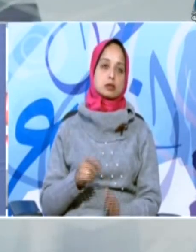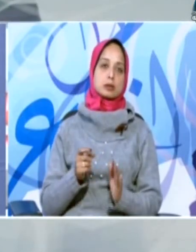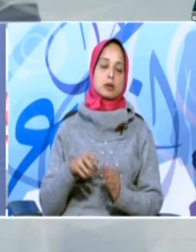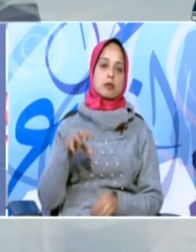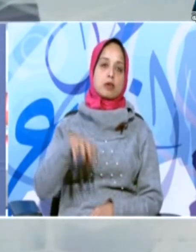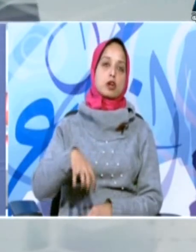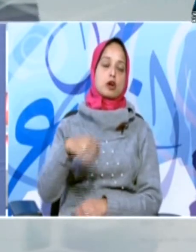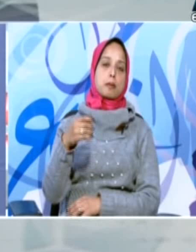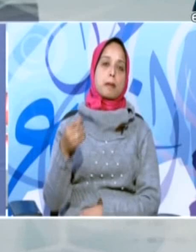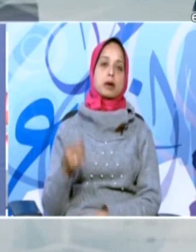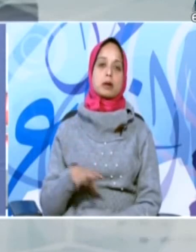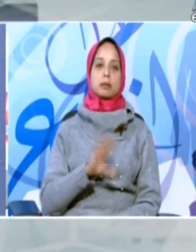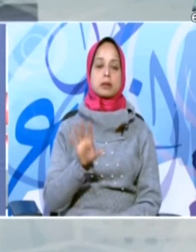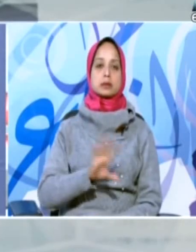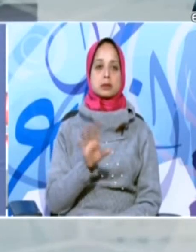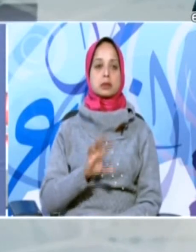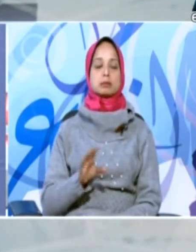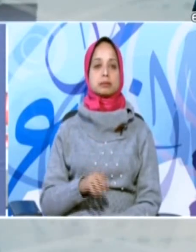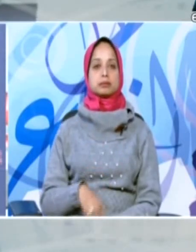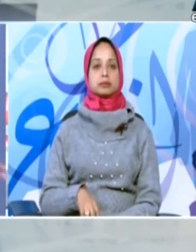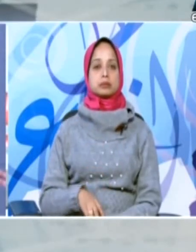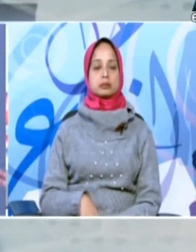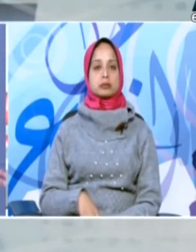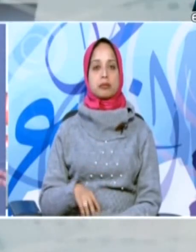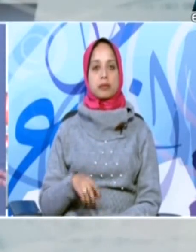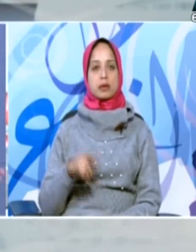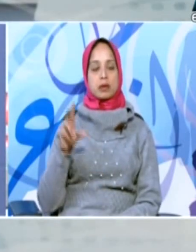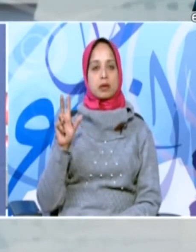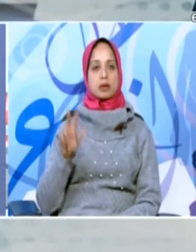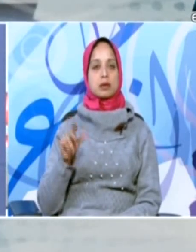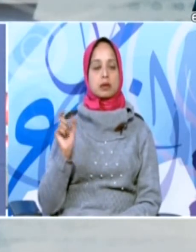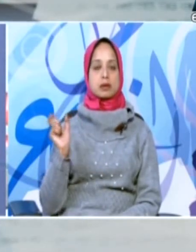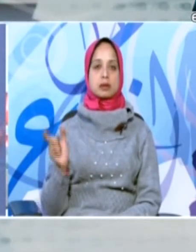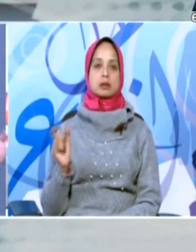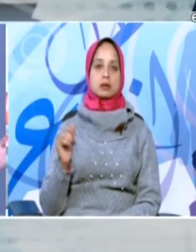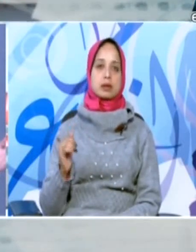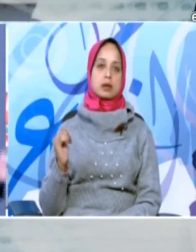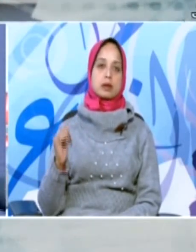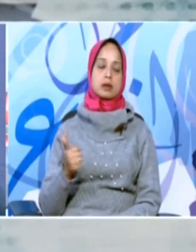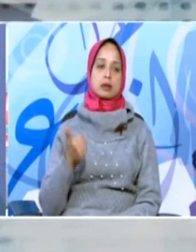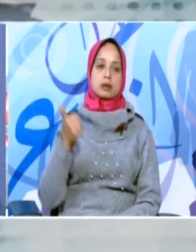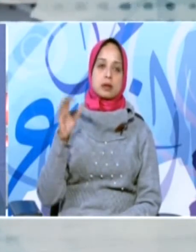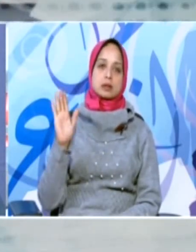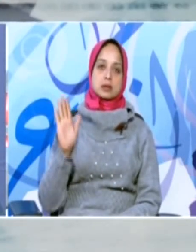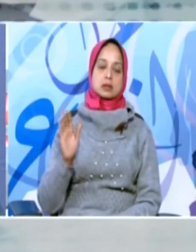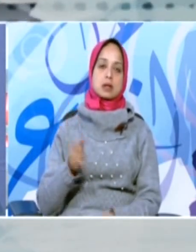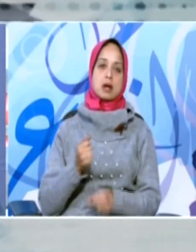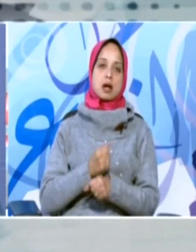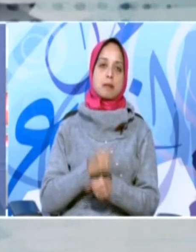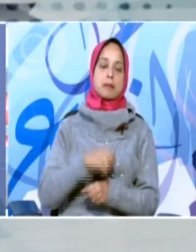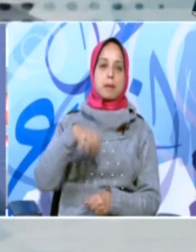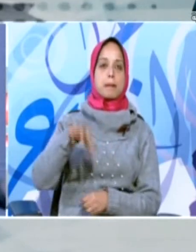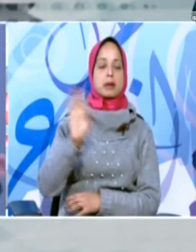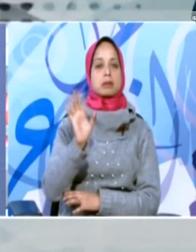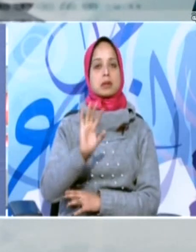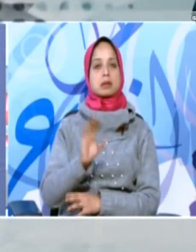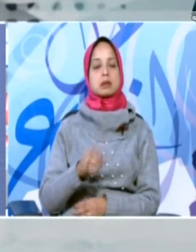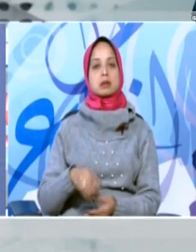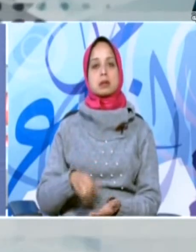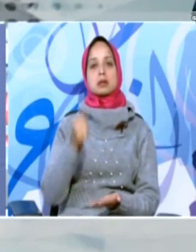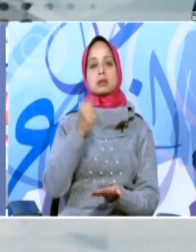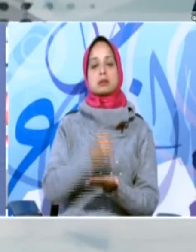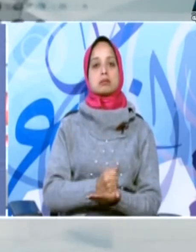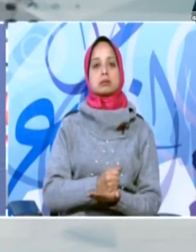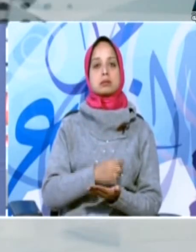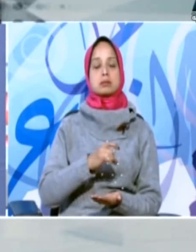جه بعد سعد في حزب الوفد طبعا عمل برلمان وقدم الاستقالة لحاجات كتيرة مش عندنا بقى، هنقول جه اسماعيل